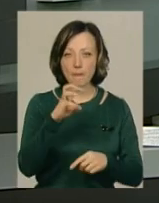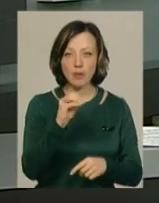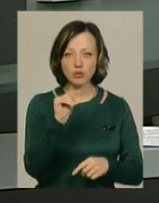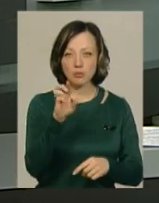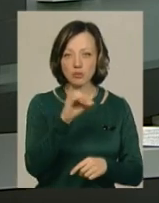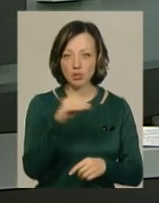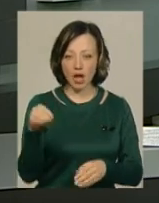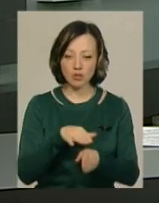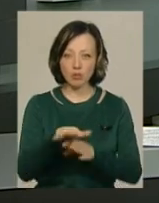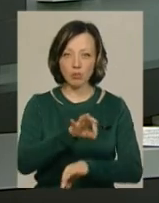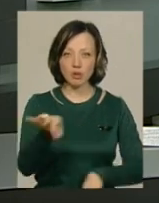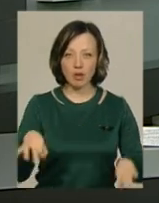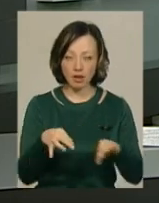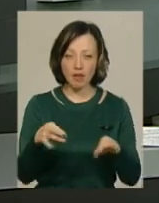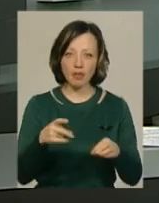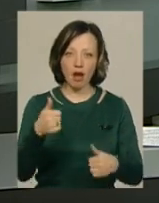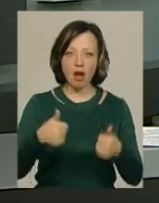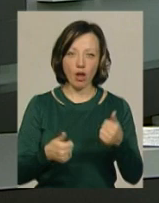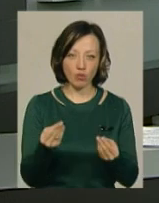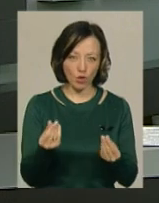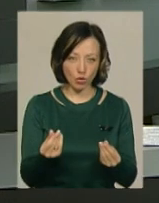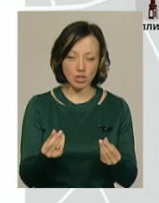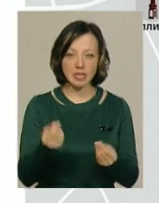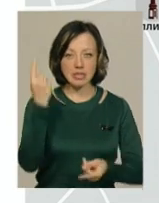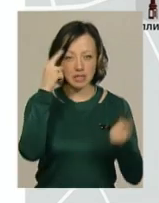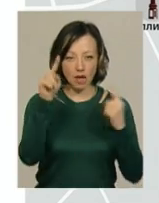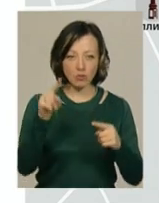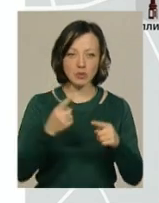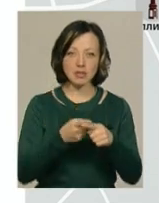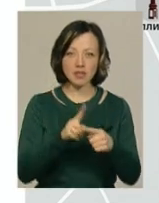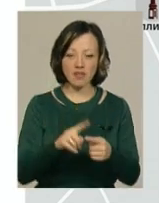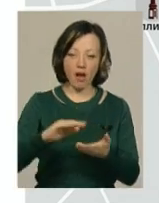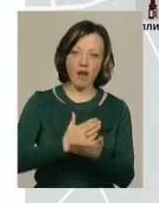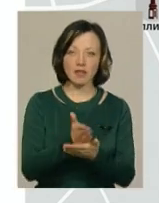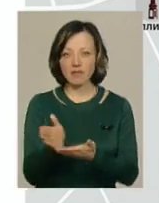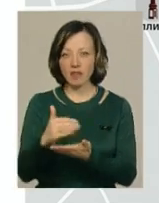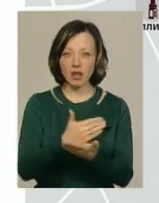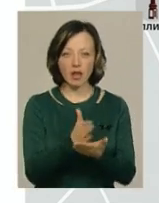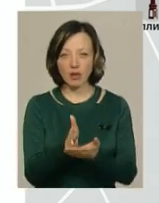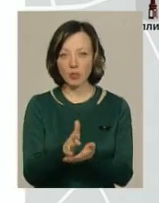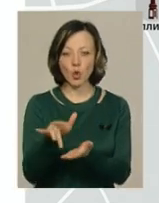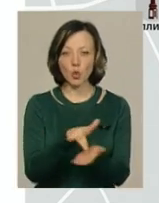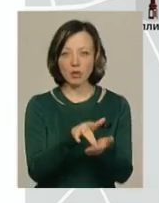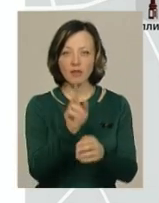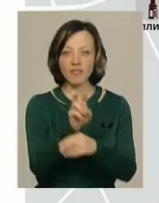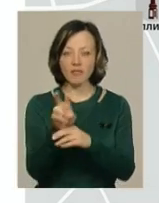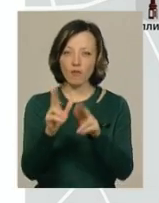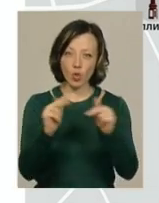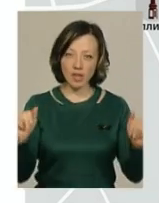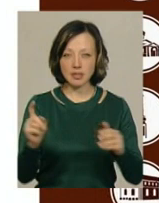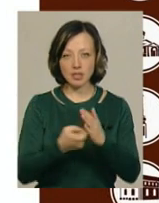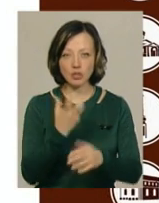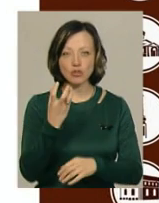Сергій Щур та Ігор Петраш на грантові гроші. За задумом, вказівники допоможуть туристам відвідати не лише фортецю, а й